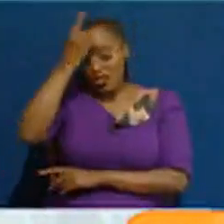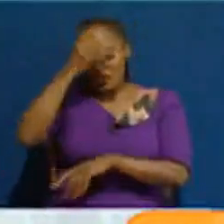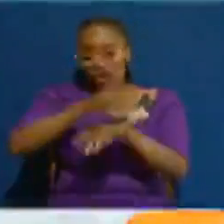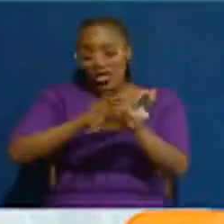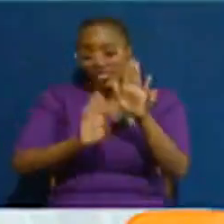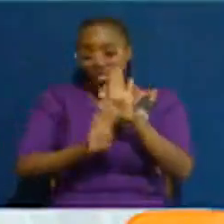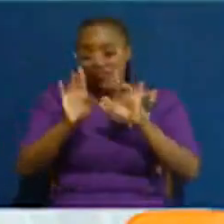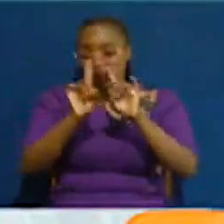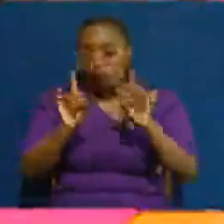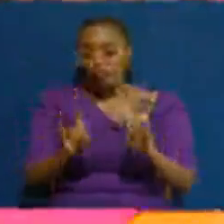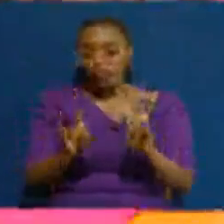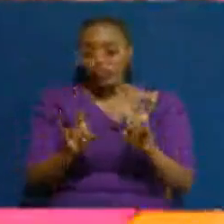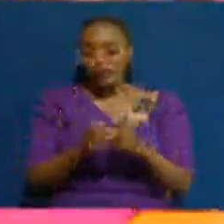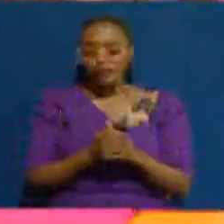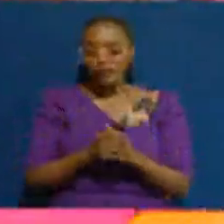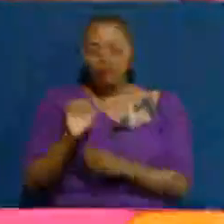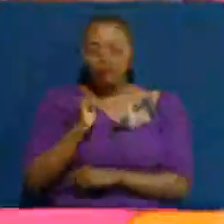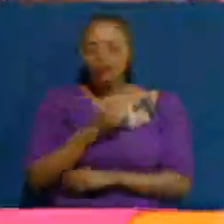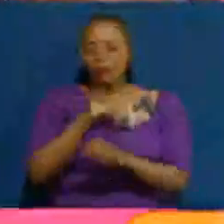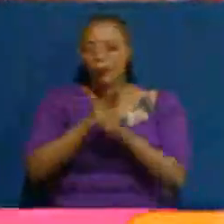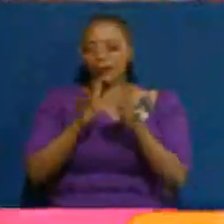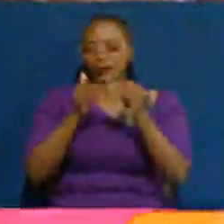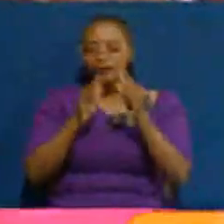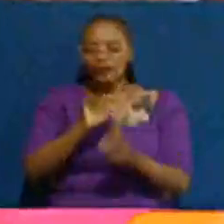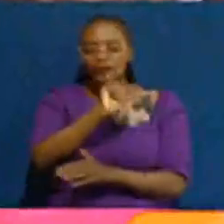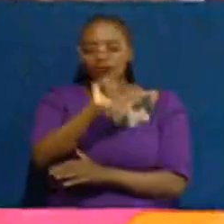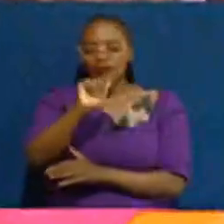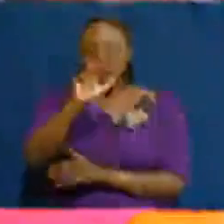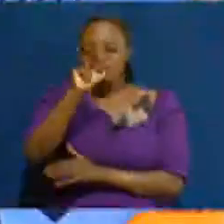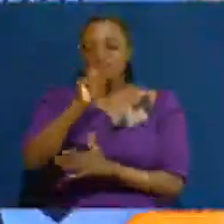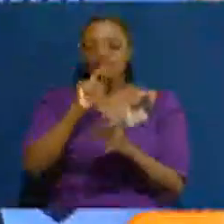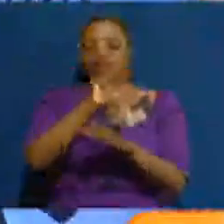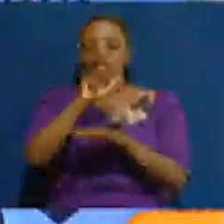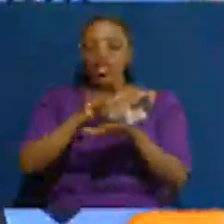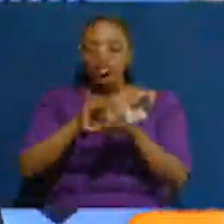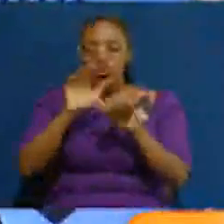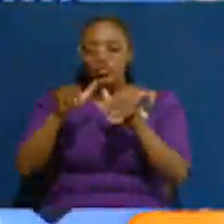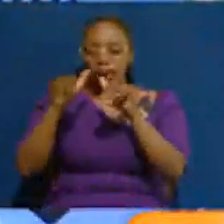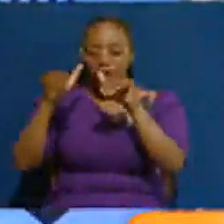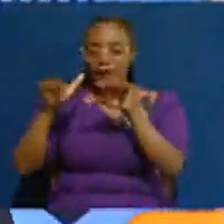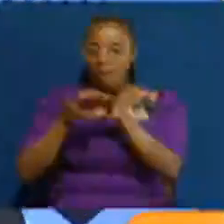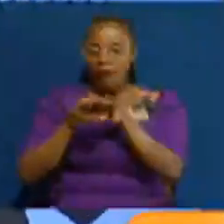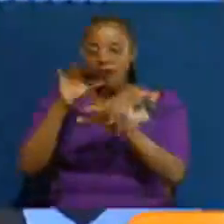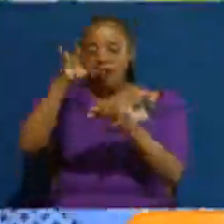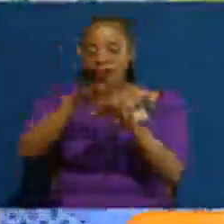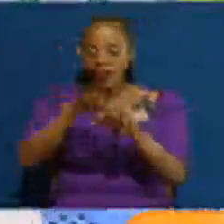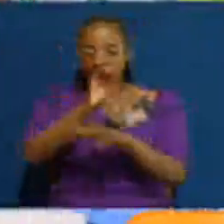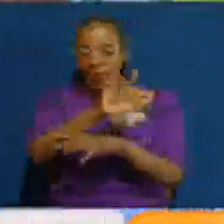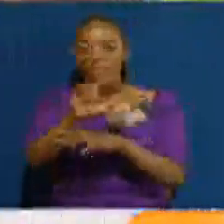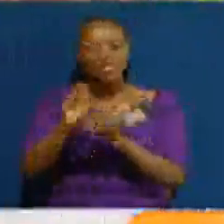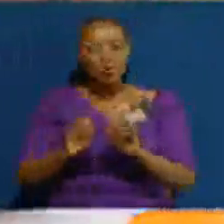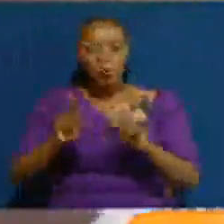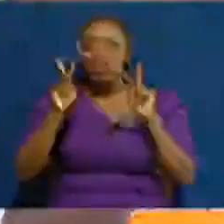maendeleo. Senate Majority Leader Aaron Cheruiyot saying National Assembly members who voted for the bill were right to do